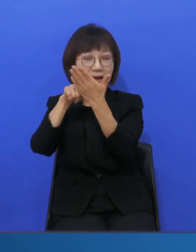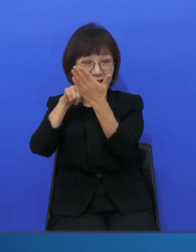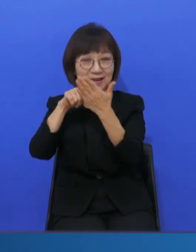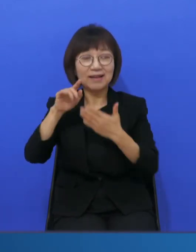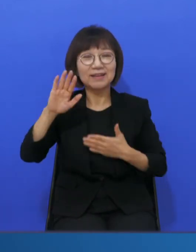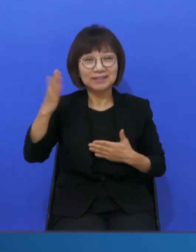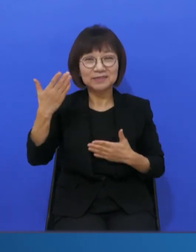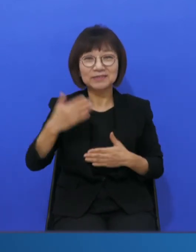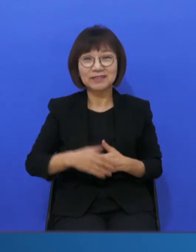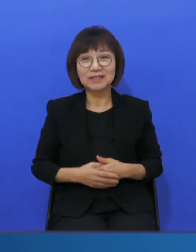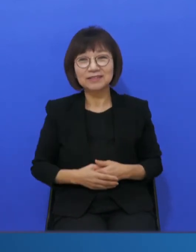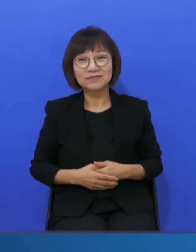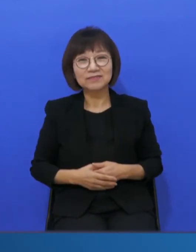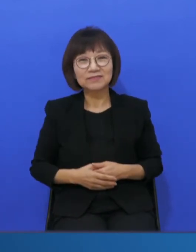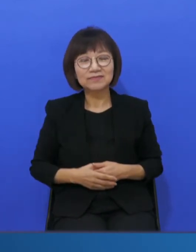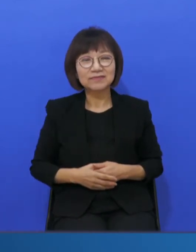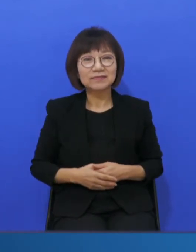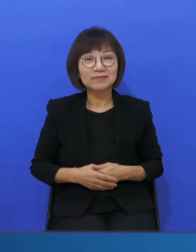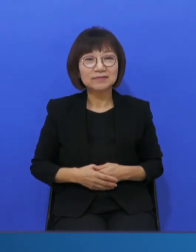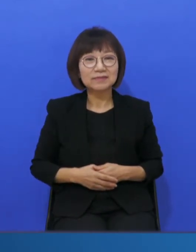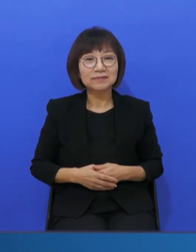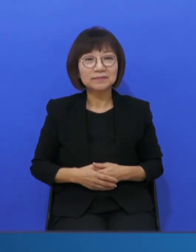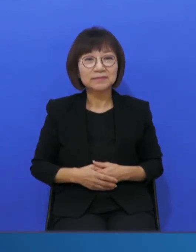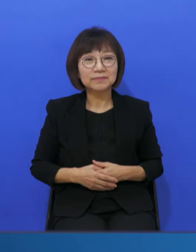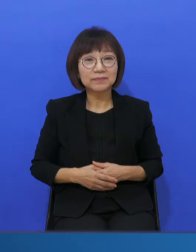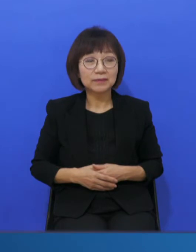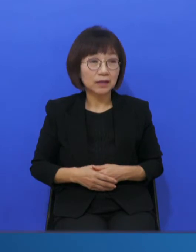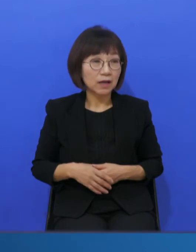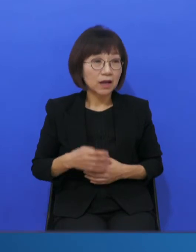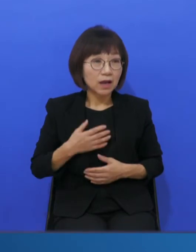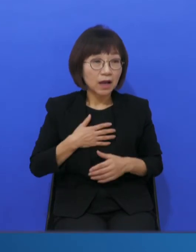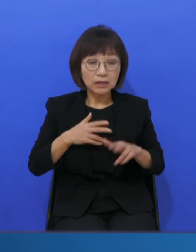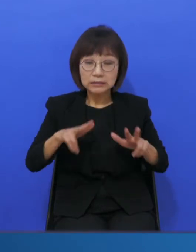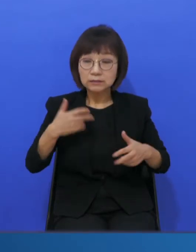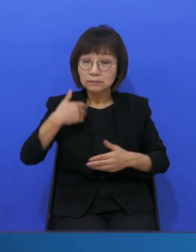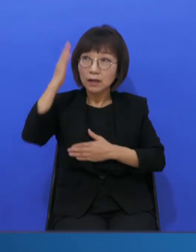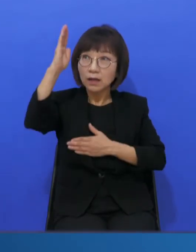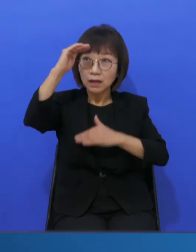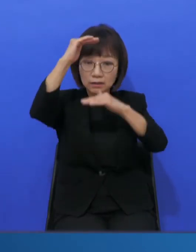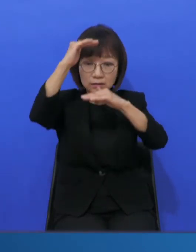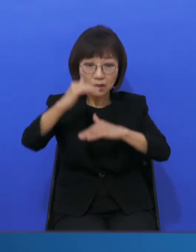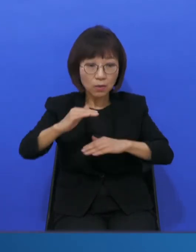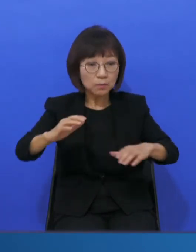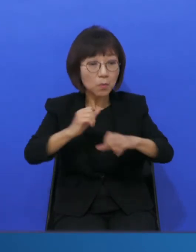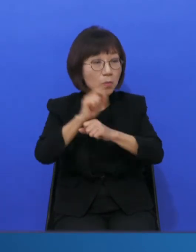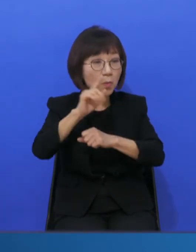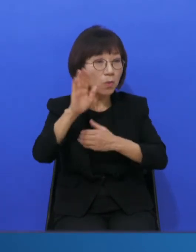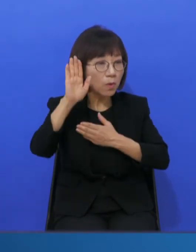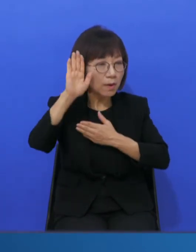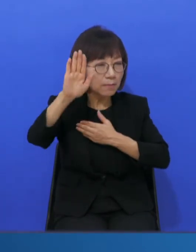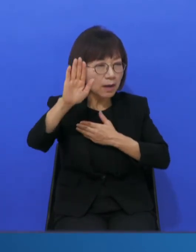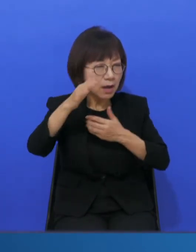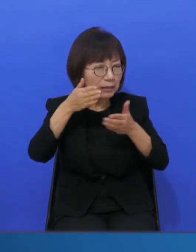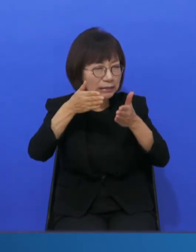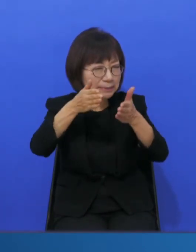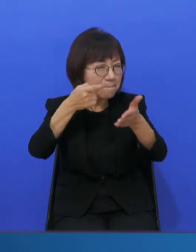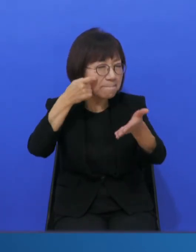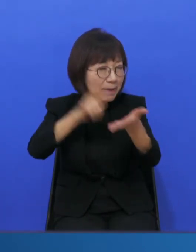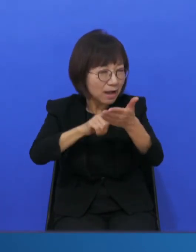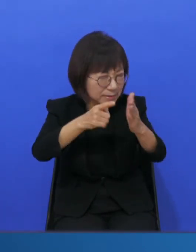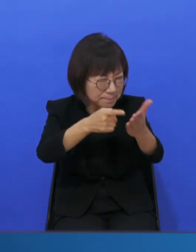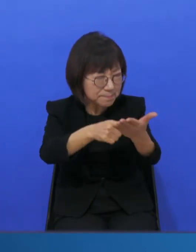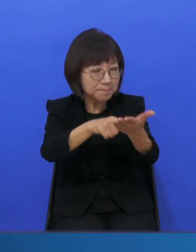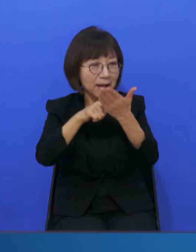you will see the path. 지금 제가 얘기한 거는 길 본 거를 얘기합니다. Me, I'm talking about the path 그래야 that 될 I've 겁니다. already seen.